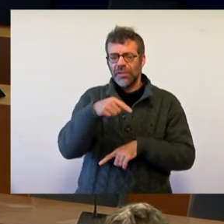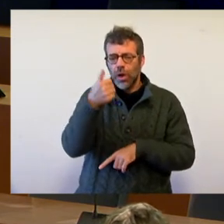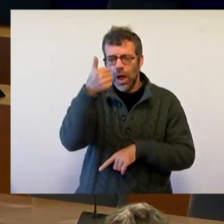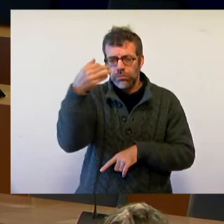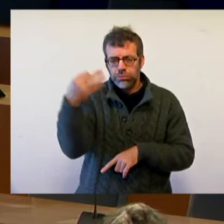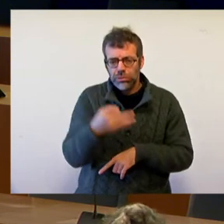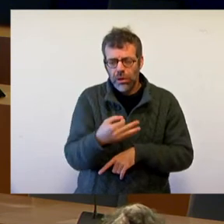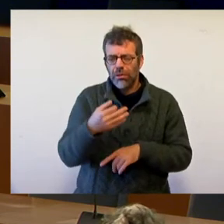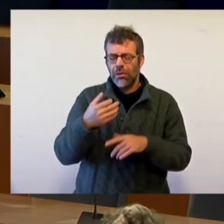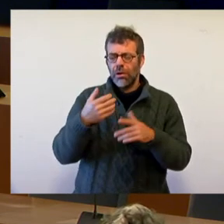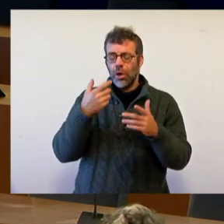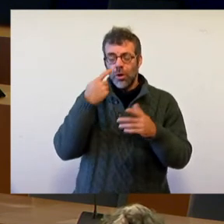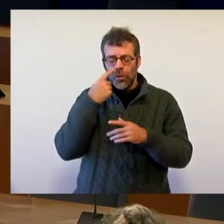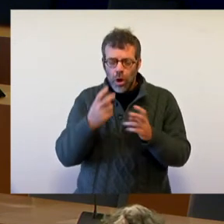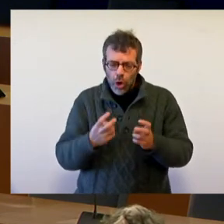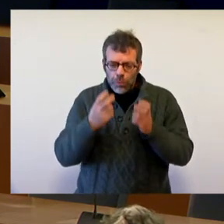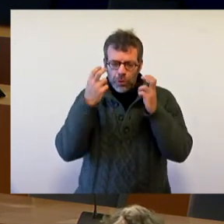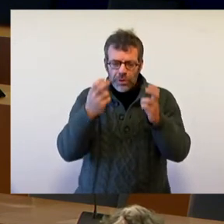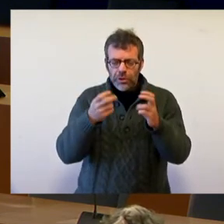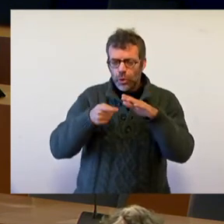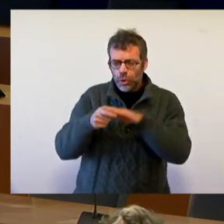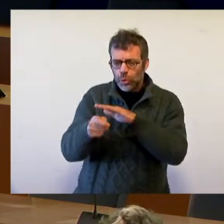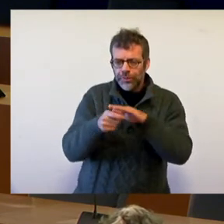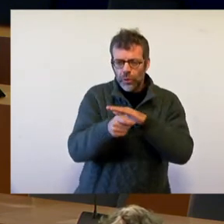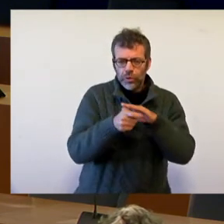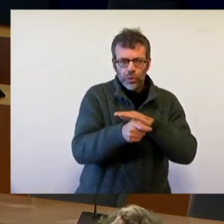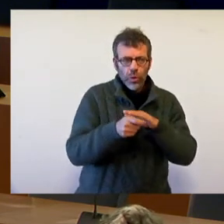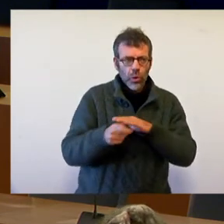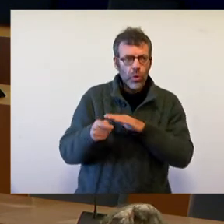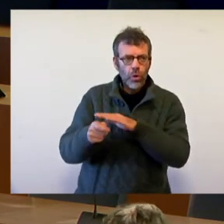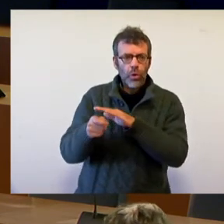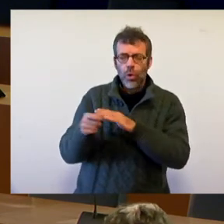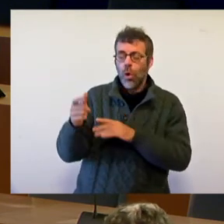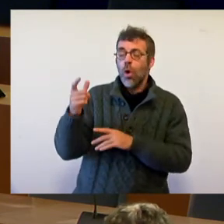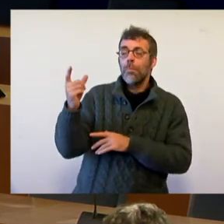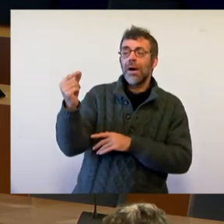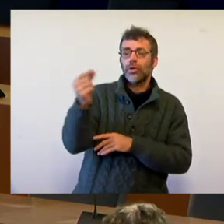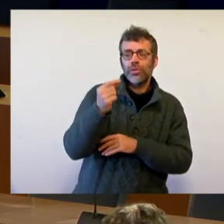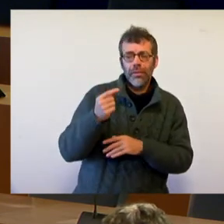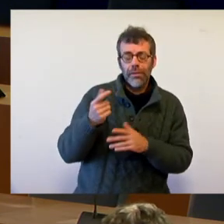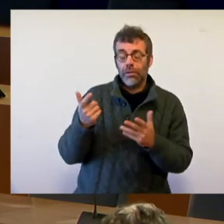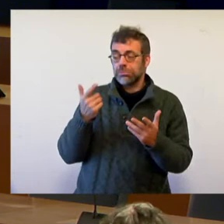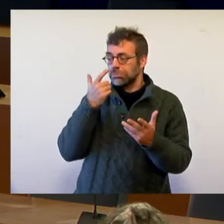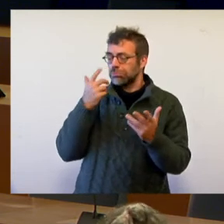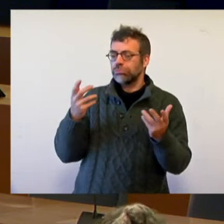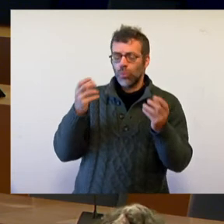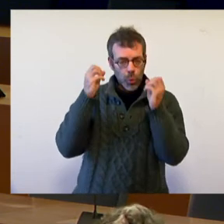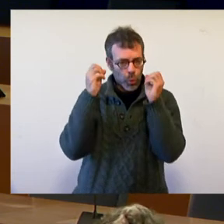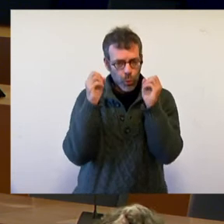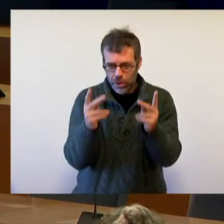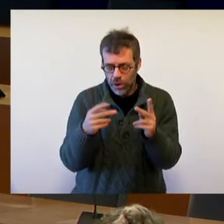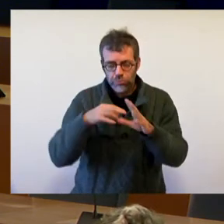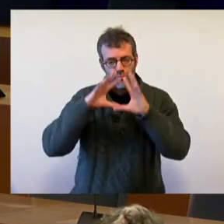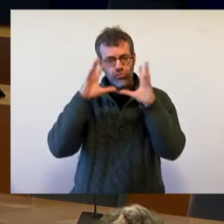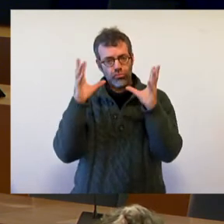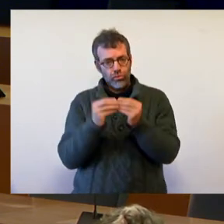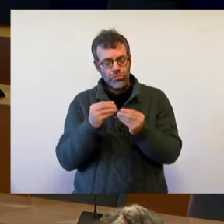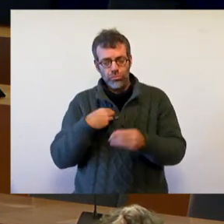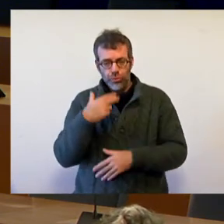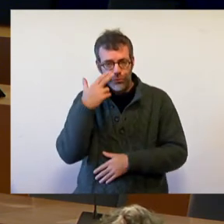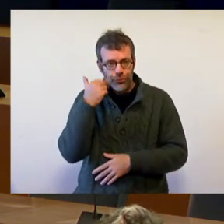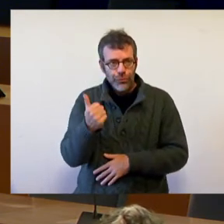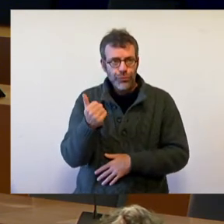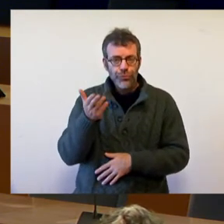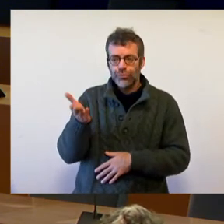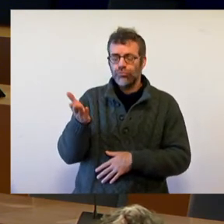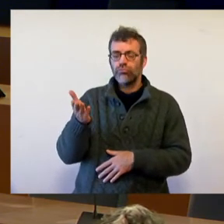4,1%, une augmentation des subventions versées par nos partenaires. Alors en général, on procède, puisque c'est